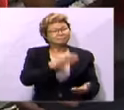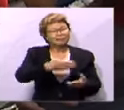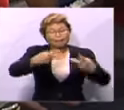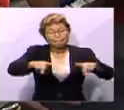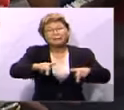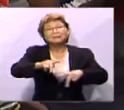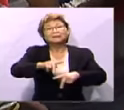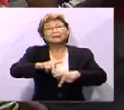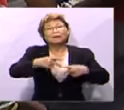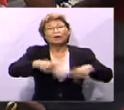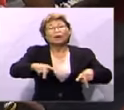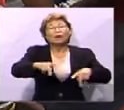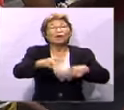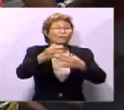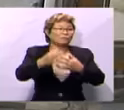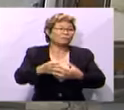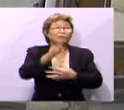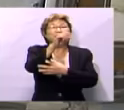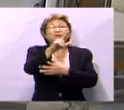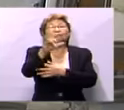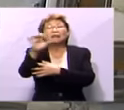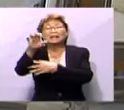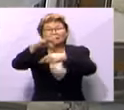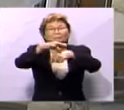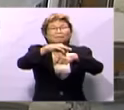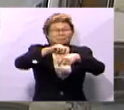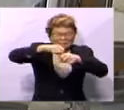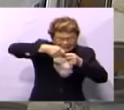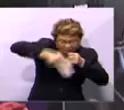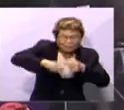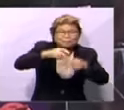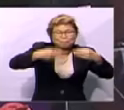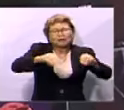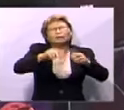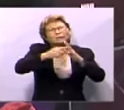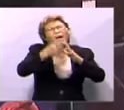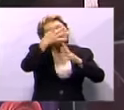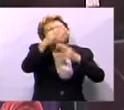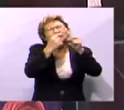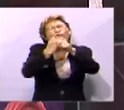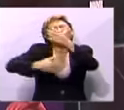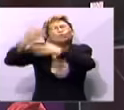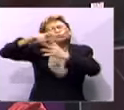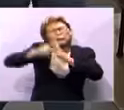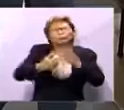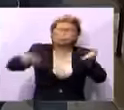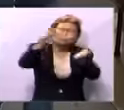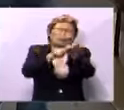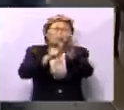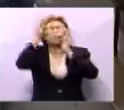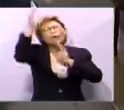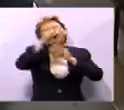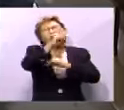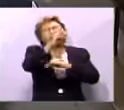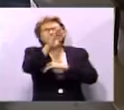Pasar Lamba atau Flea Market di Pusat Beli Belah ini sudah beroperasi sejak 19 tahun lalu dan sehingga kini sudah diiktiraf oleh Malaysia Book